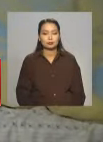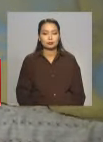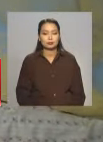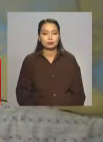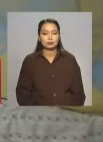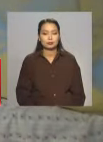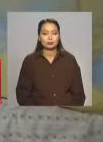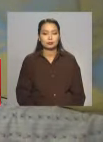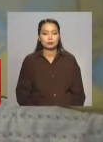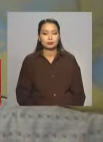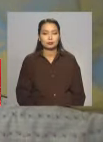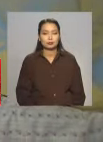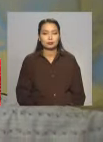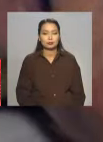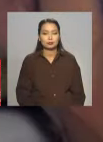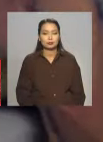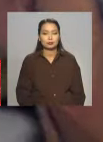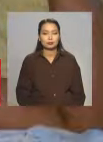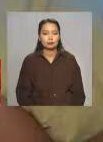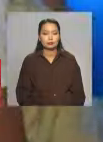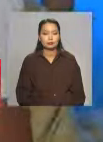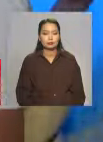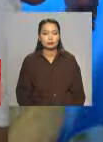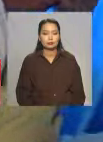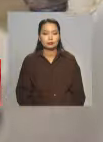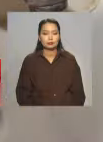Бәке шеттіңдес ол. Телефон шықам.